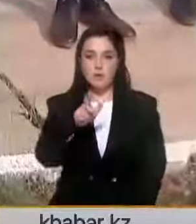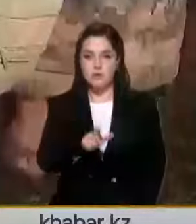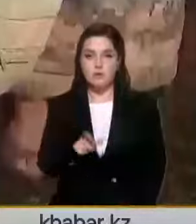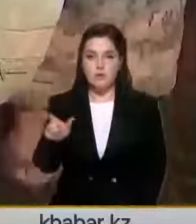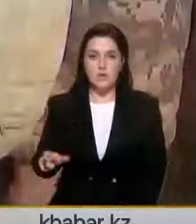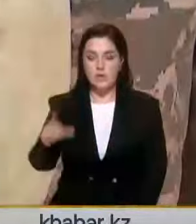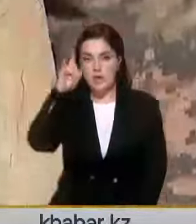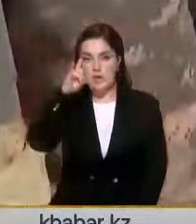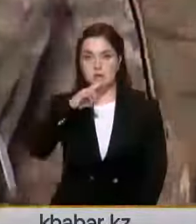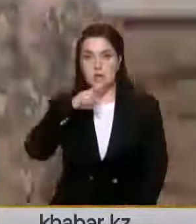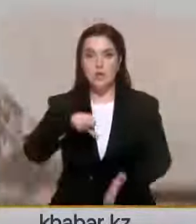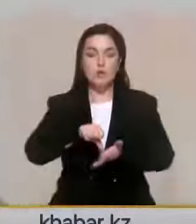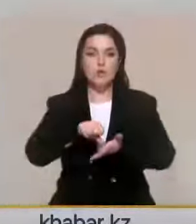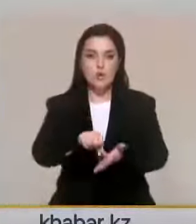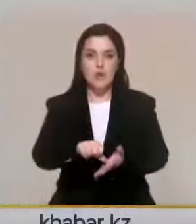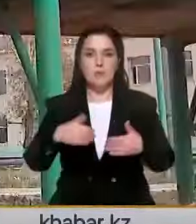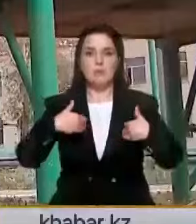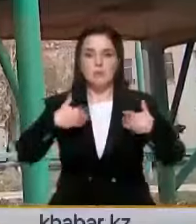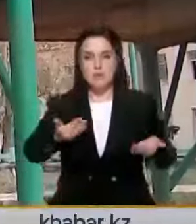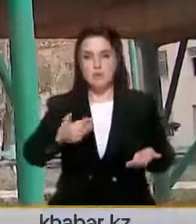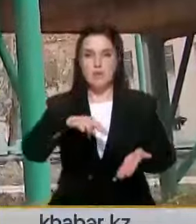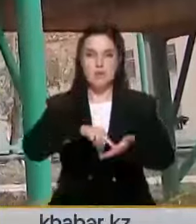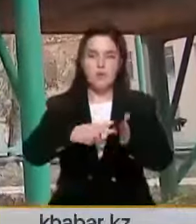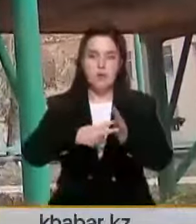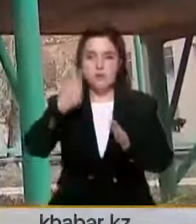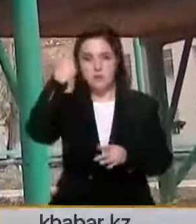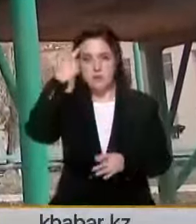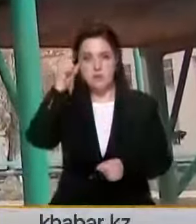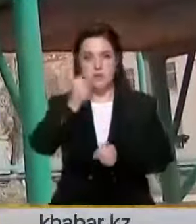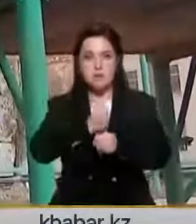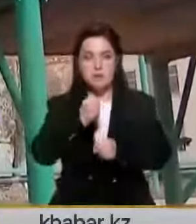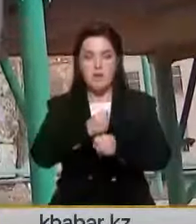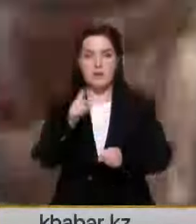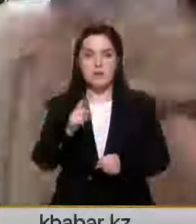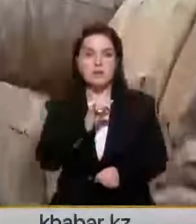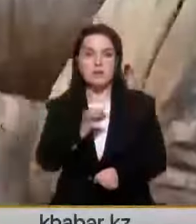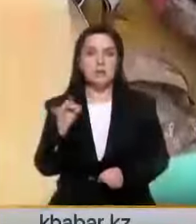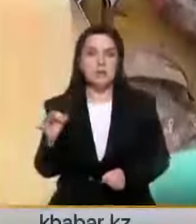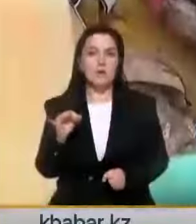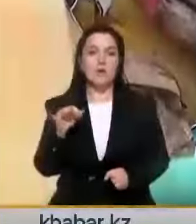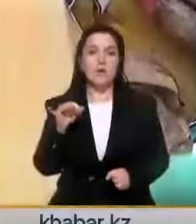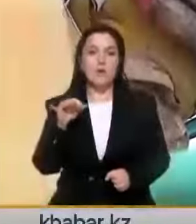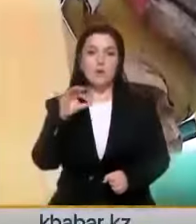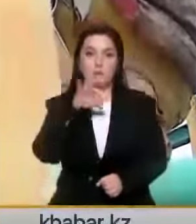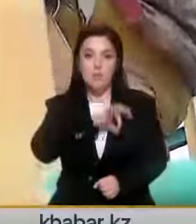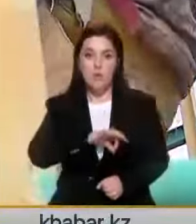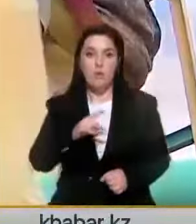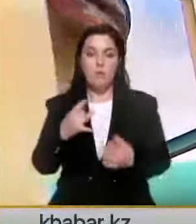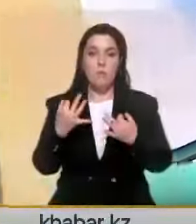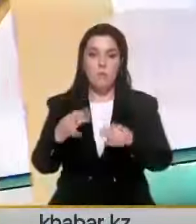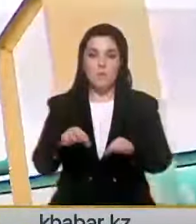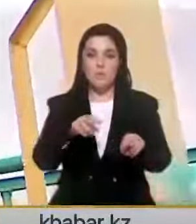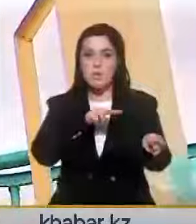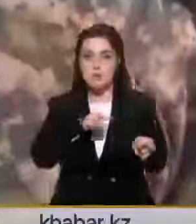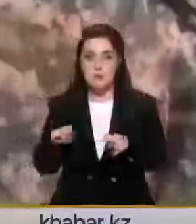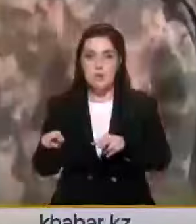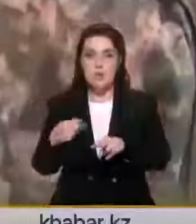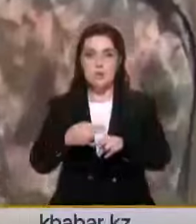кастана участники предложили свои идеи и разработки с использованием искусственного интеллекта технологии позволяют отслеживать